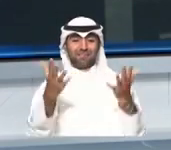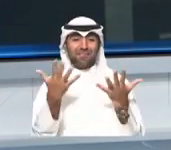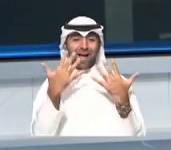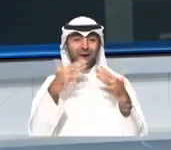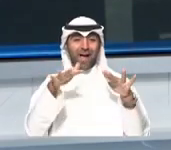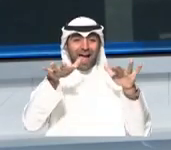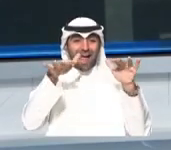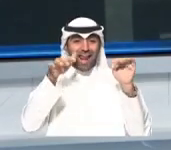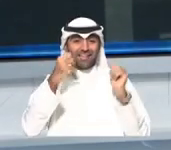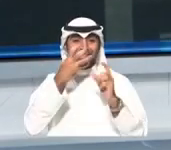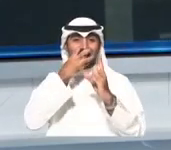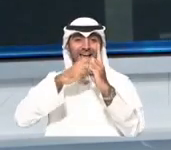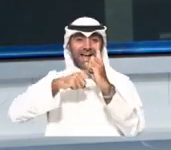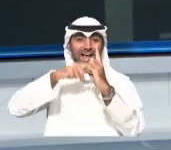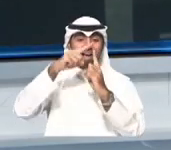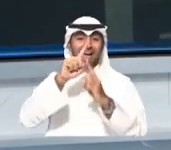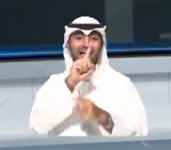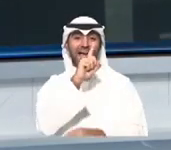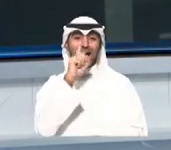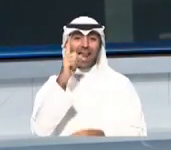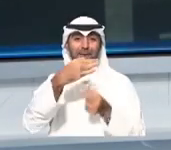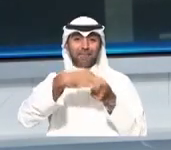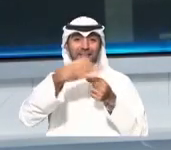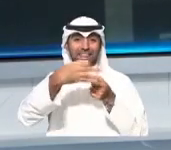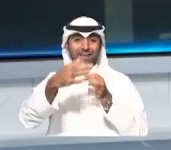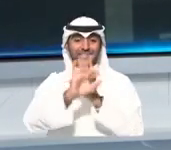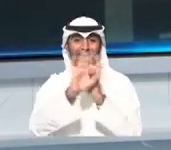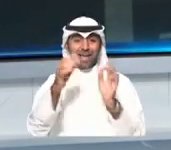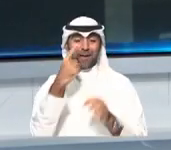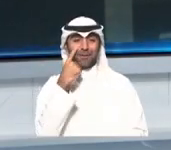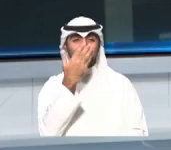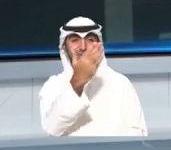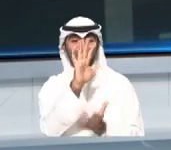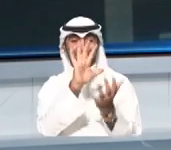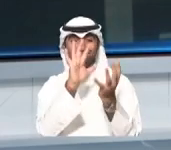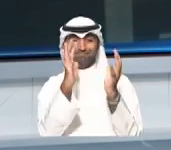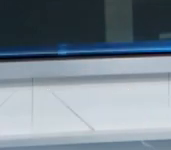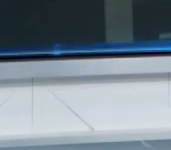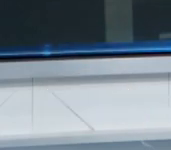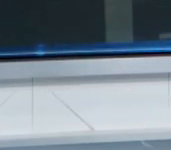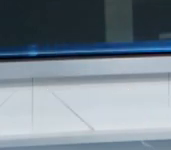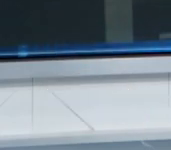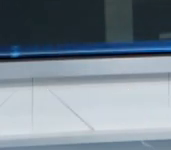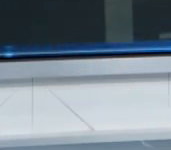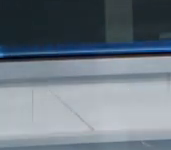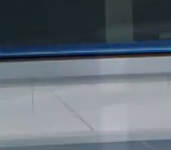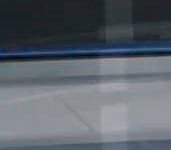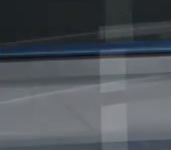تنتهي نشرتنا الجوية، شكرا على حسن المتابعة، والآن مع درجات الحرارة حول عواصم العالم.